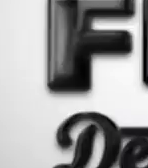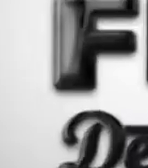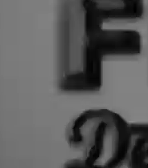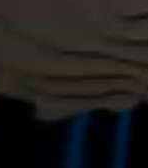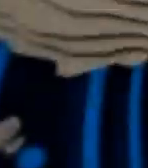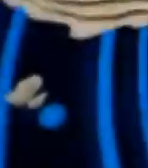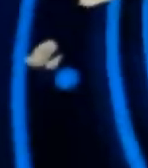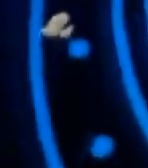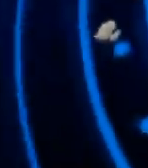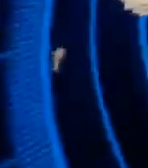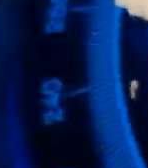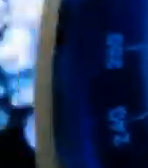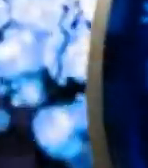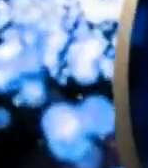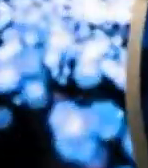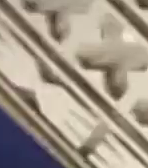देश की धड़कन.